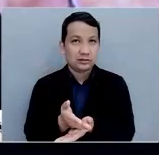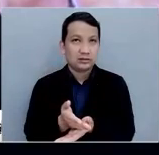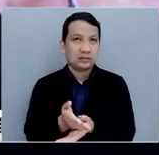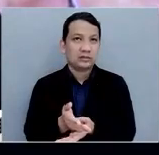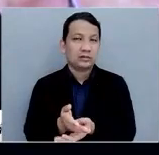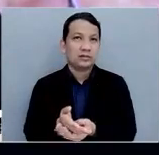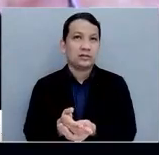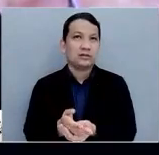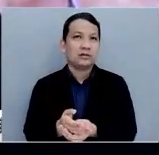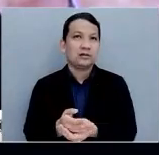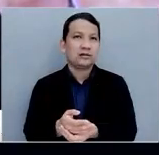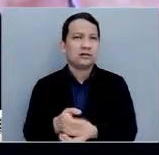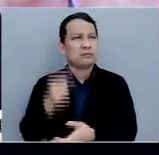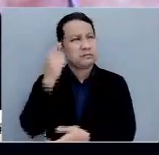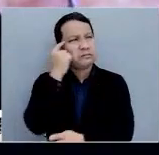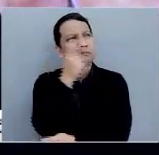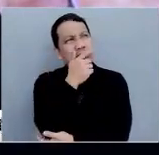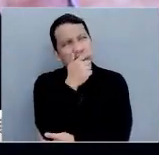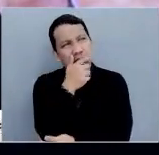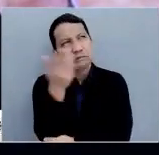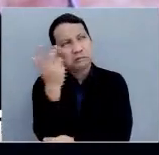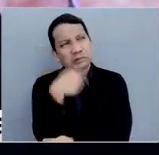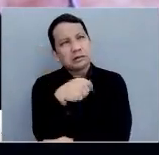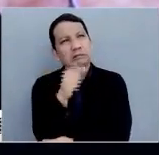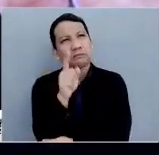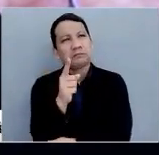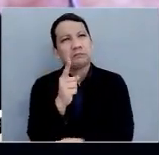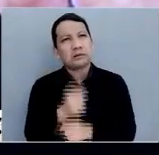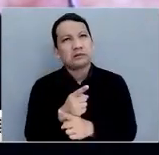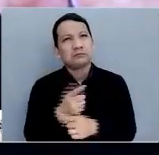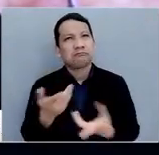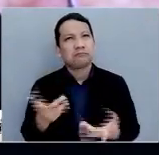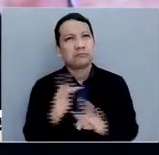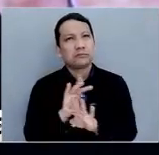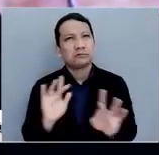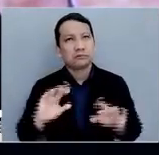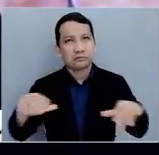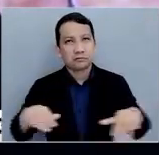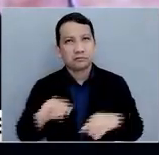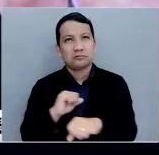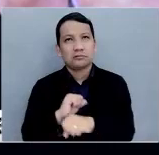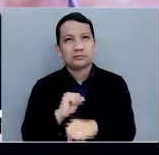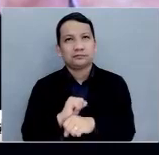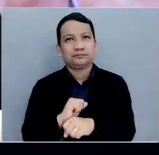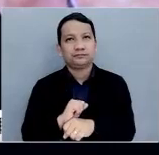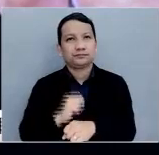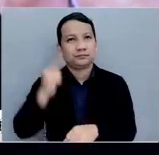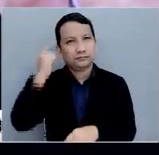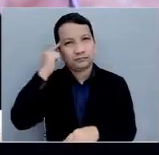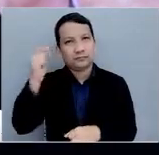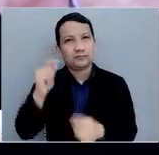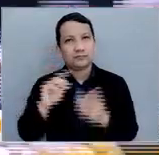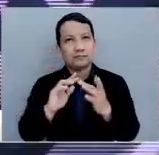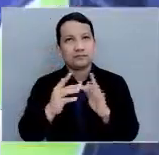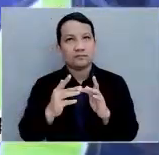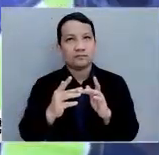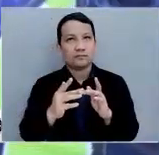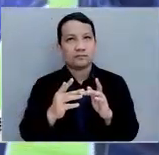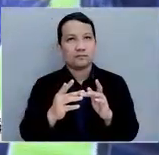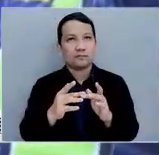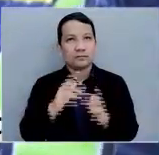eh. So naisip ko, ano kaya magandang gawin? Walang hanap buhay eh. So doon ako nag-start mag-online ng seafoods.